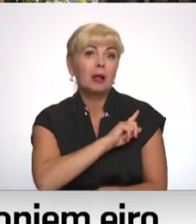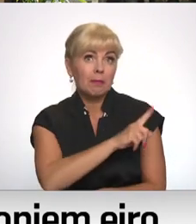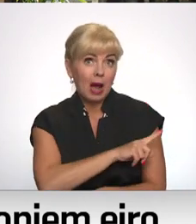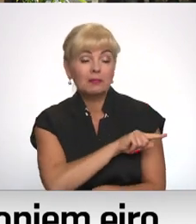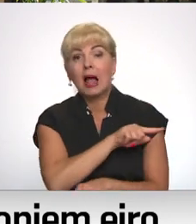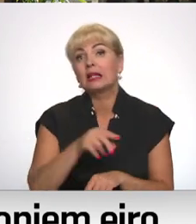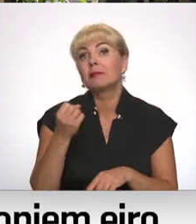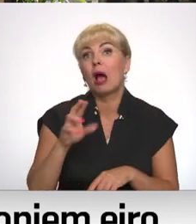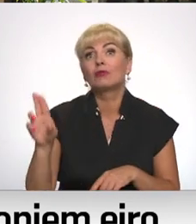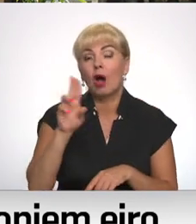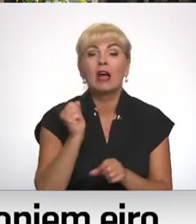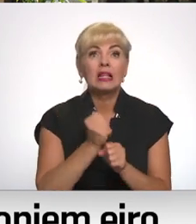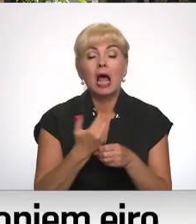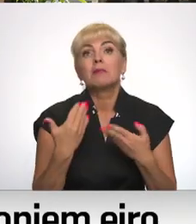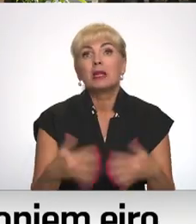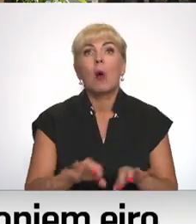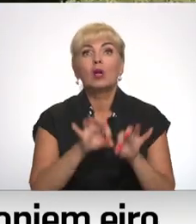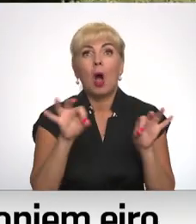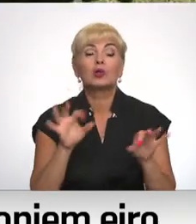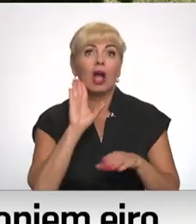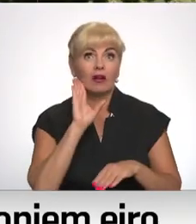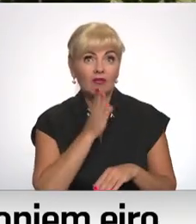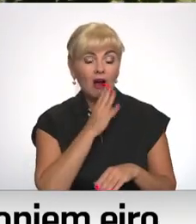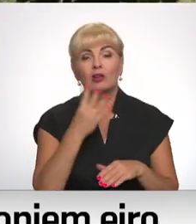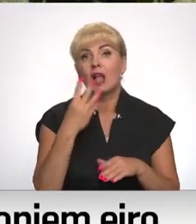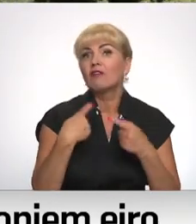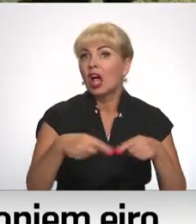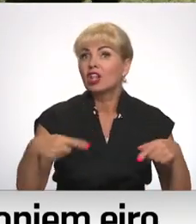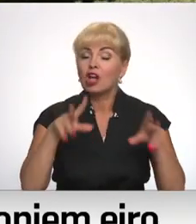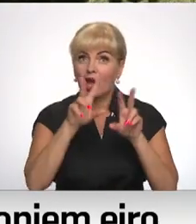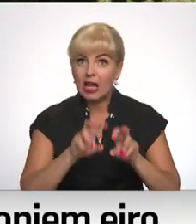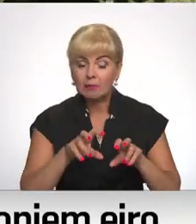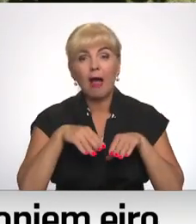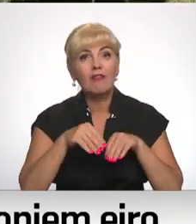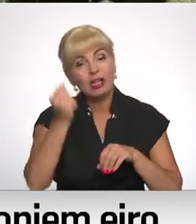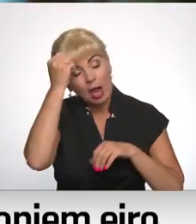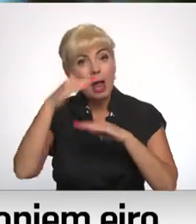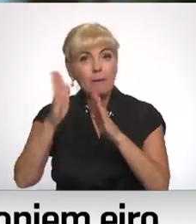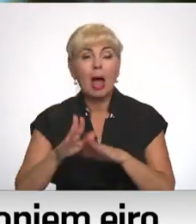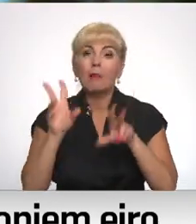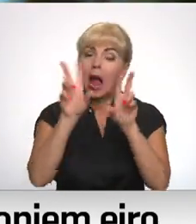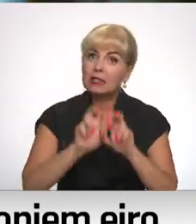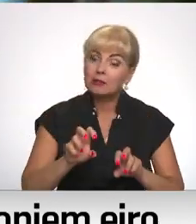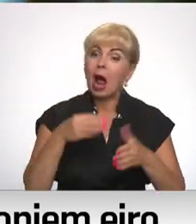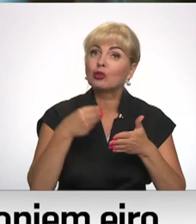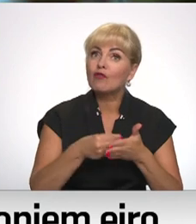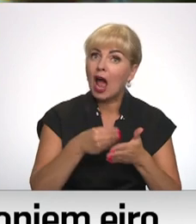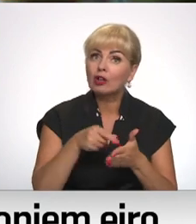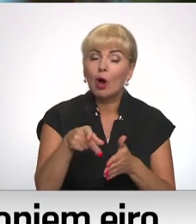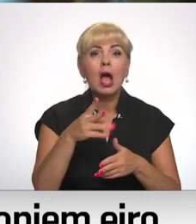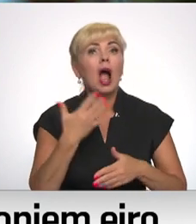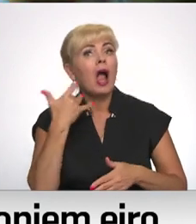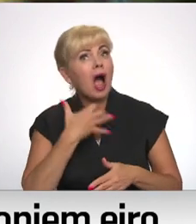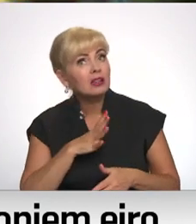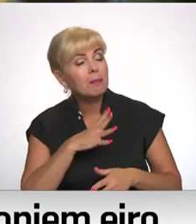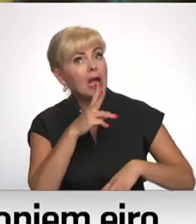15. novembrim, darbus ir jāuzsāk vasarā. 9 dažādi eksperti veikuši pieminekļa ekspertīzi, vērtējot gan to, kā tas būvēts,